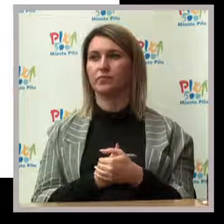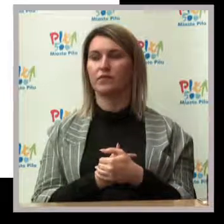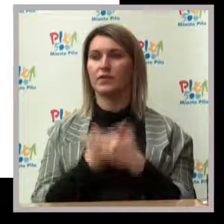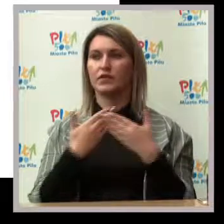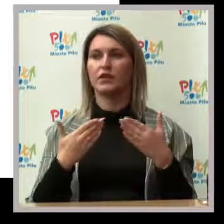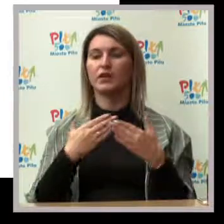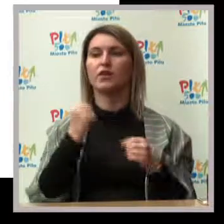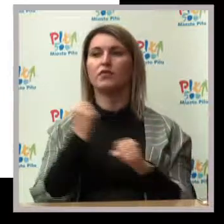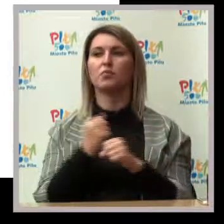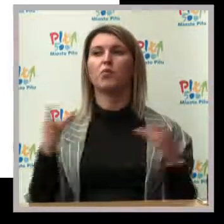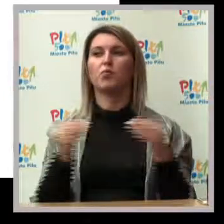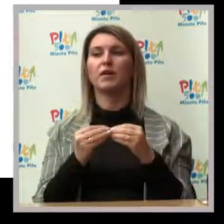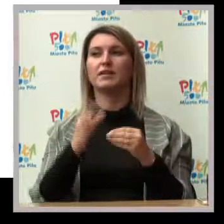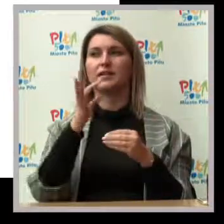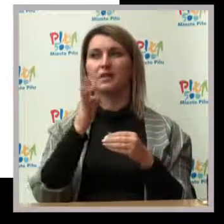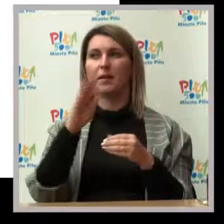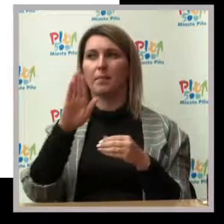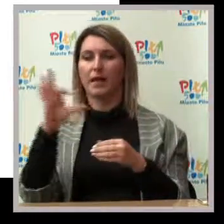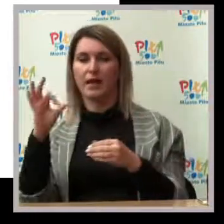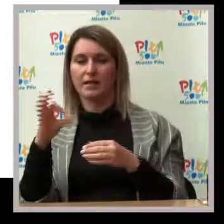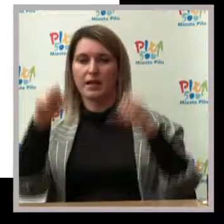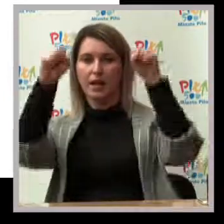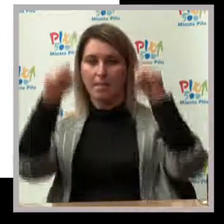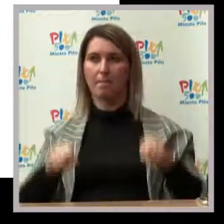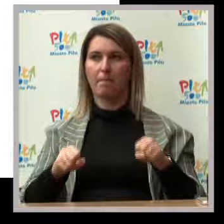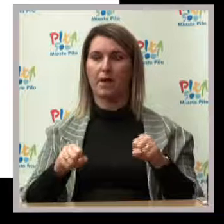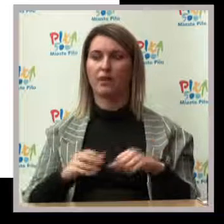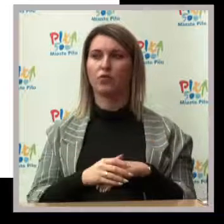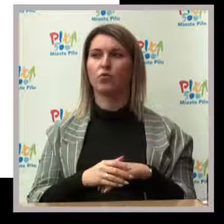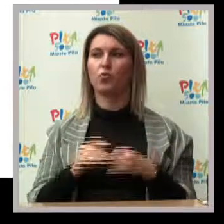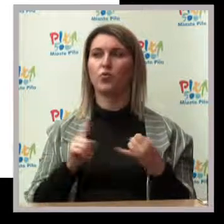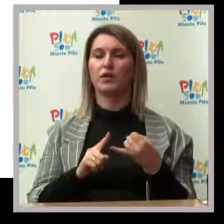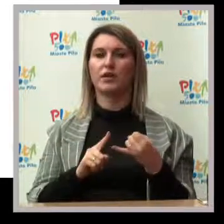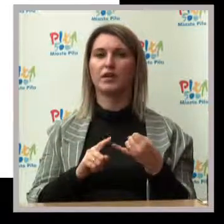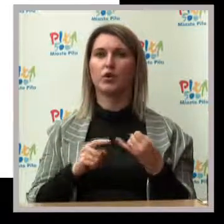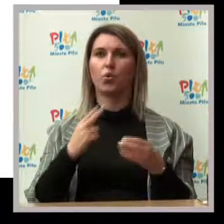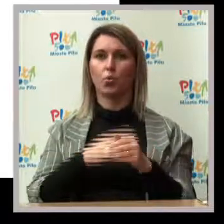współpracy Urzędu Miasta, TBS-ów i Banku Gospodarstwa Krajowego w ramach